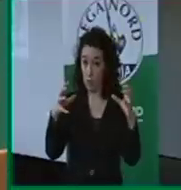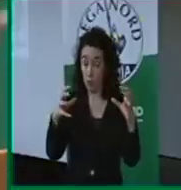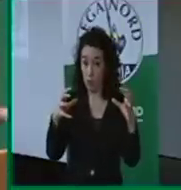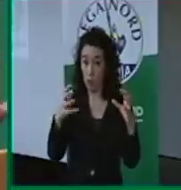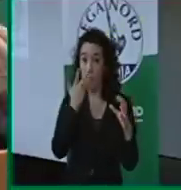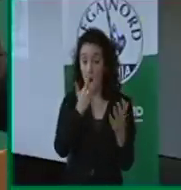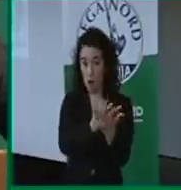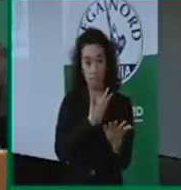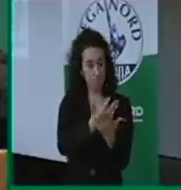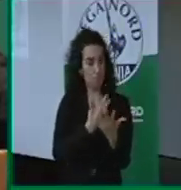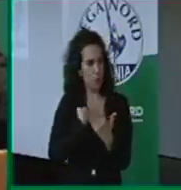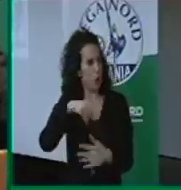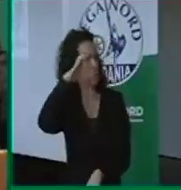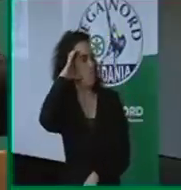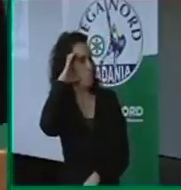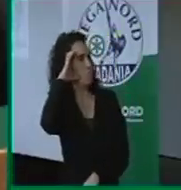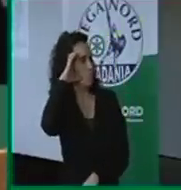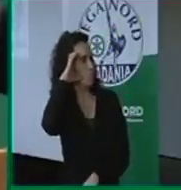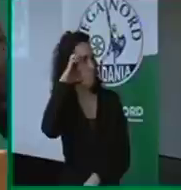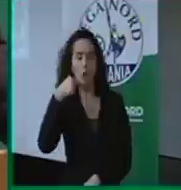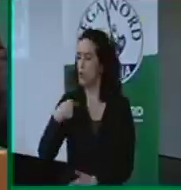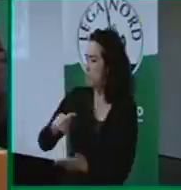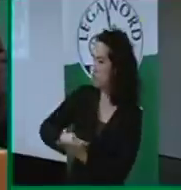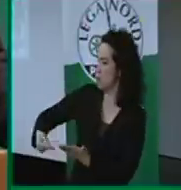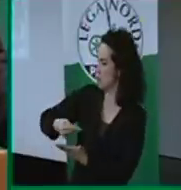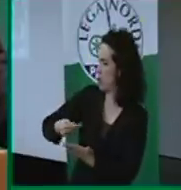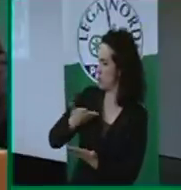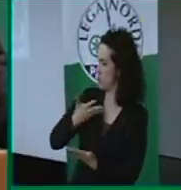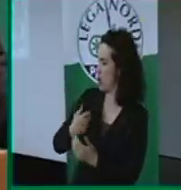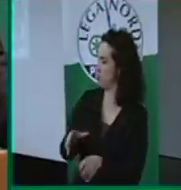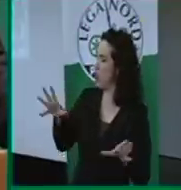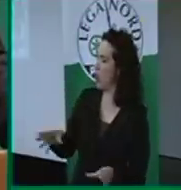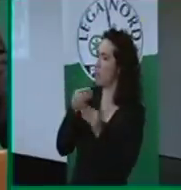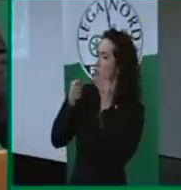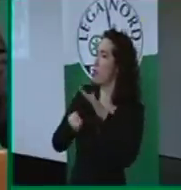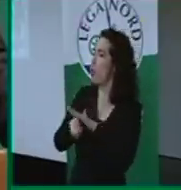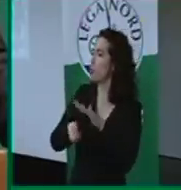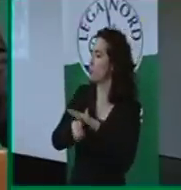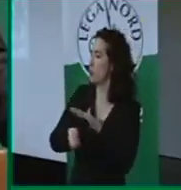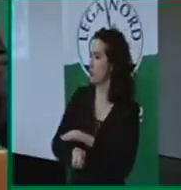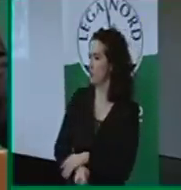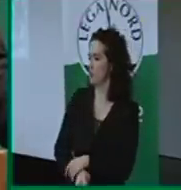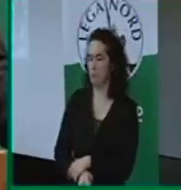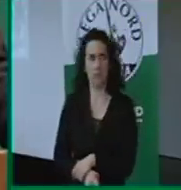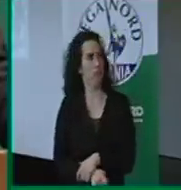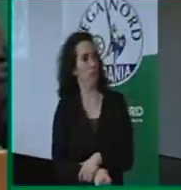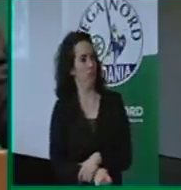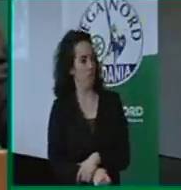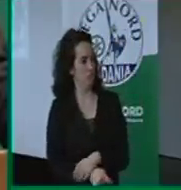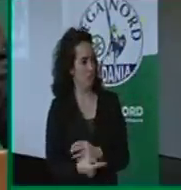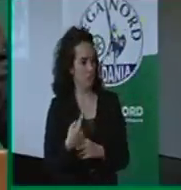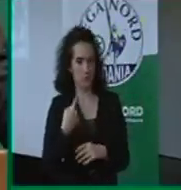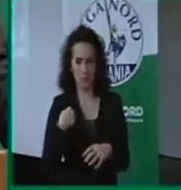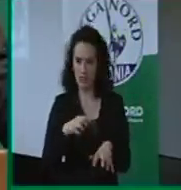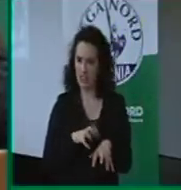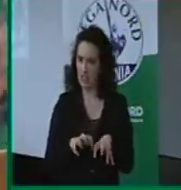che ci sia qualcuno che mi dica che ho torto ho un grande progetto si comincia dalla corruzione a quel punto mi han cominciato a